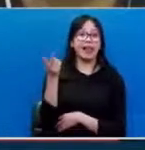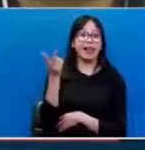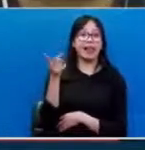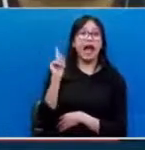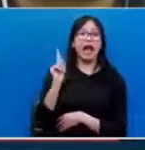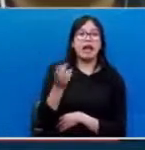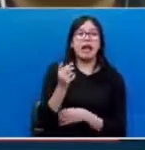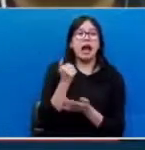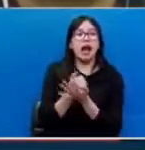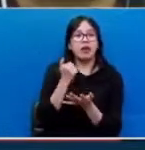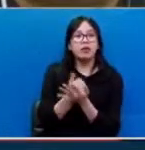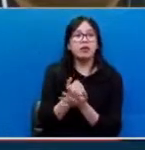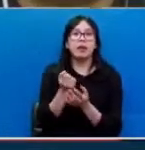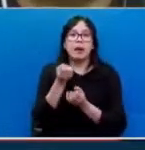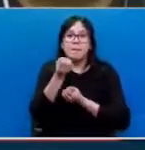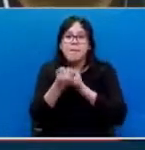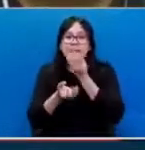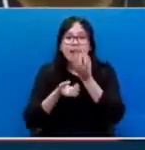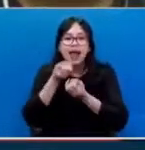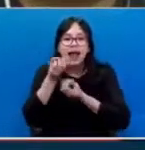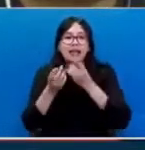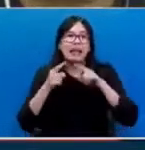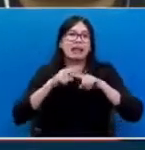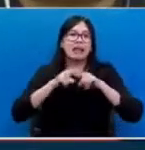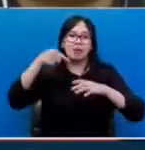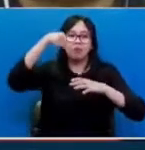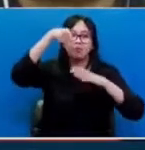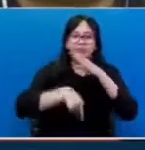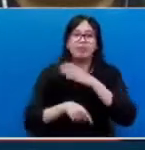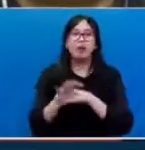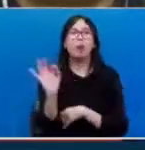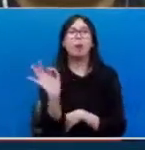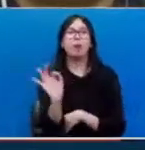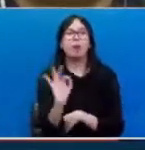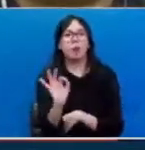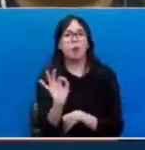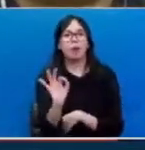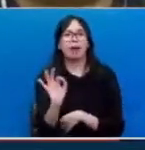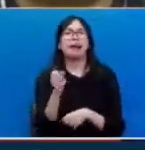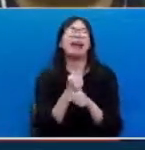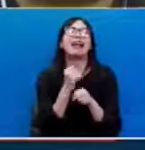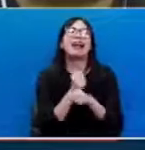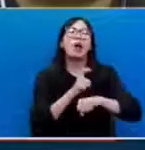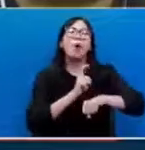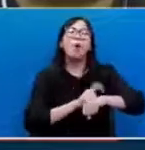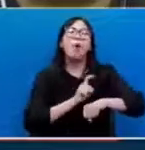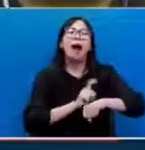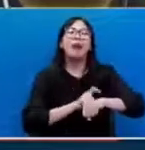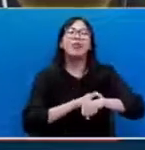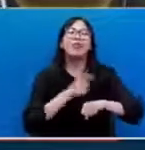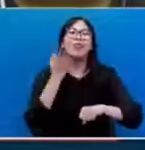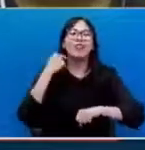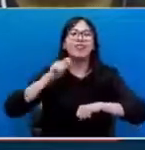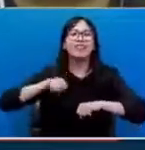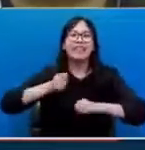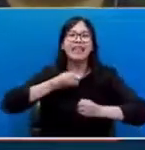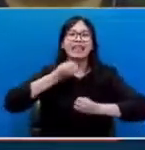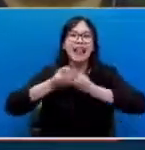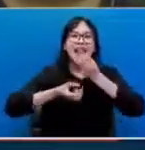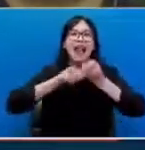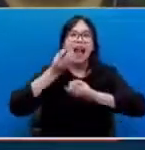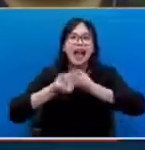penjelasan-penjelasan yang masih kurang ee dijelaskan tapi ee waktu sudah habis sehingga ya